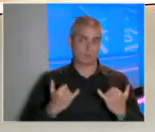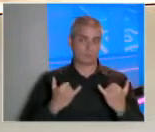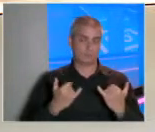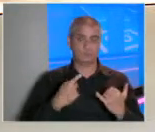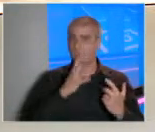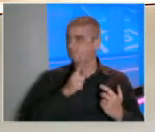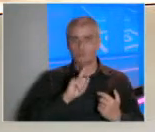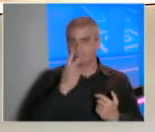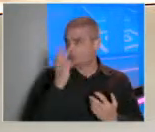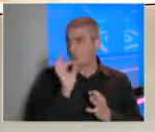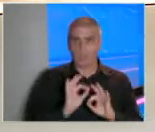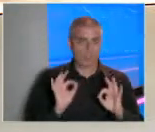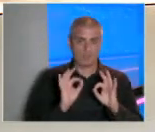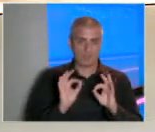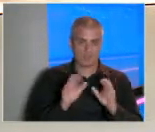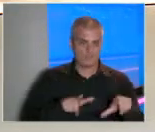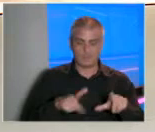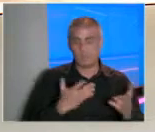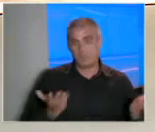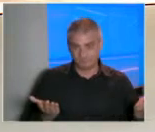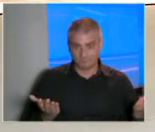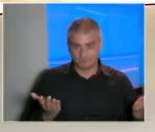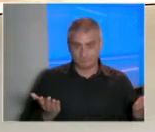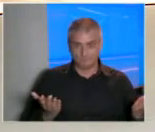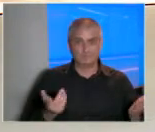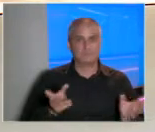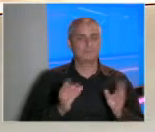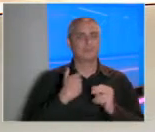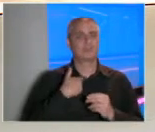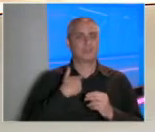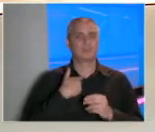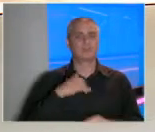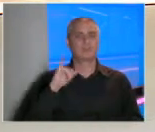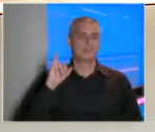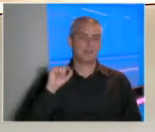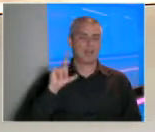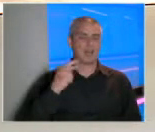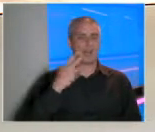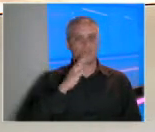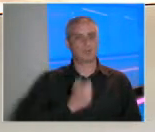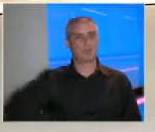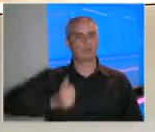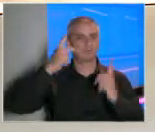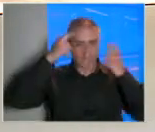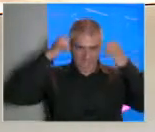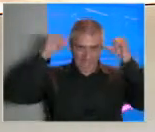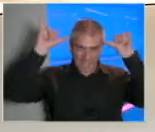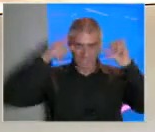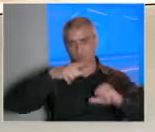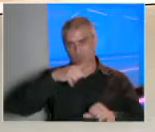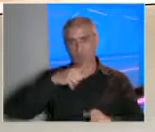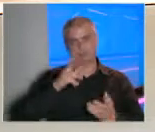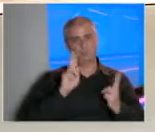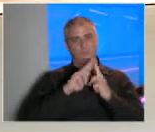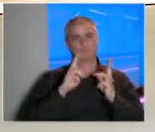זאת למרות שלא ראה עדיין את המפות, כמו שציינו קודם. איתנו נמצא יגאל להב, ראש מועצת קרני שומרון, שנכח בפגישה. שלום